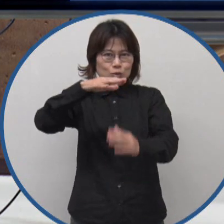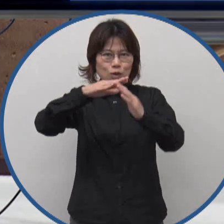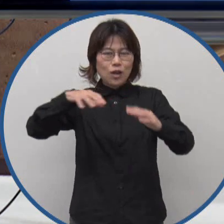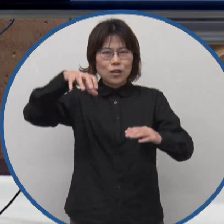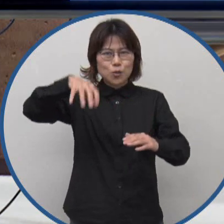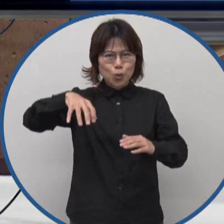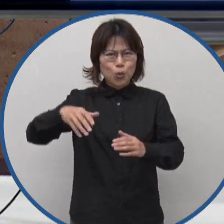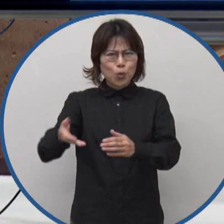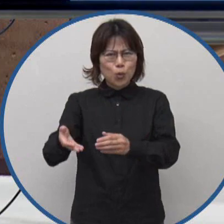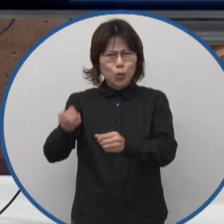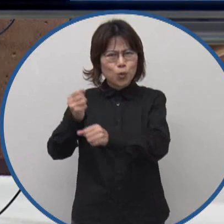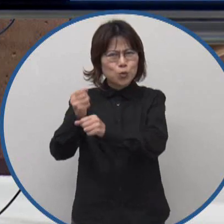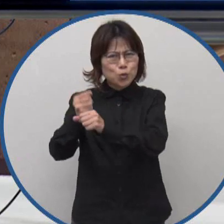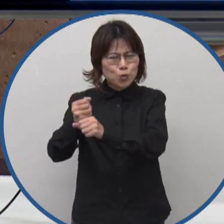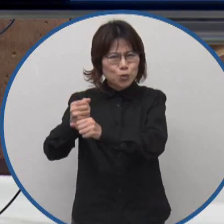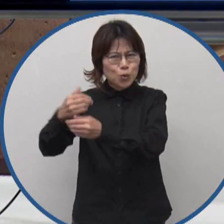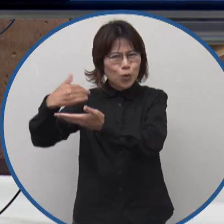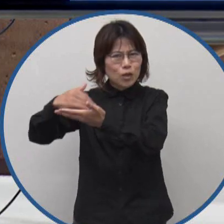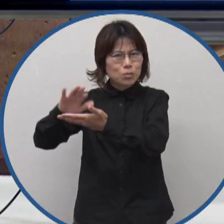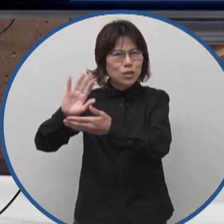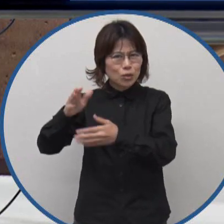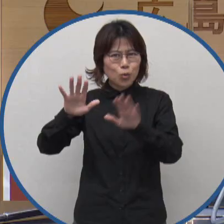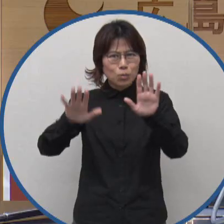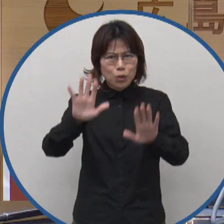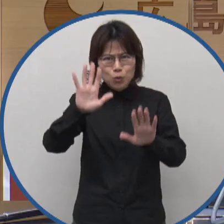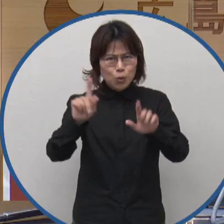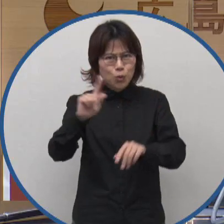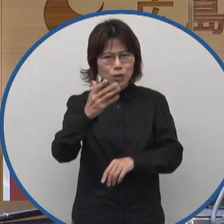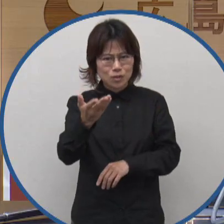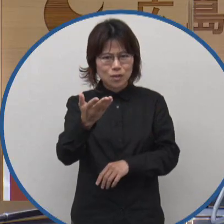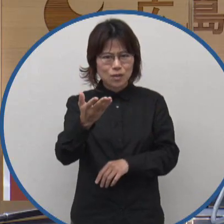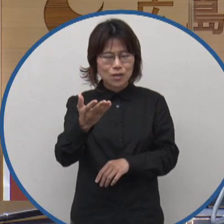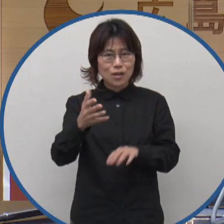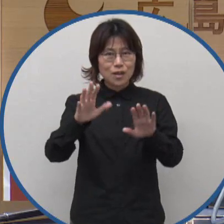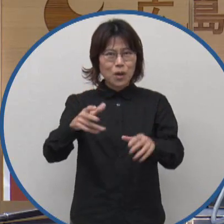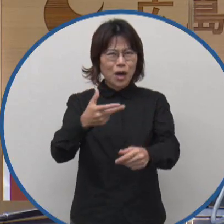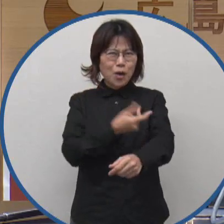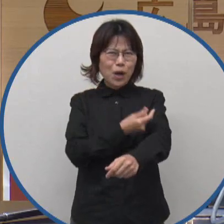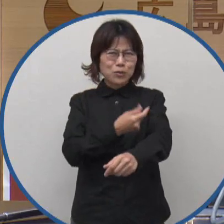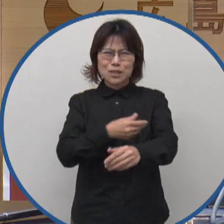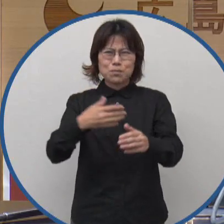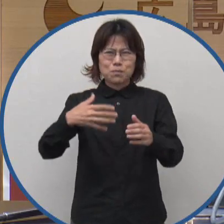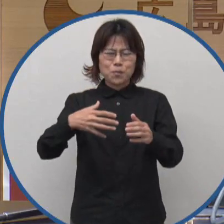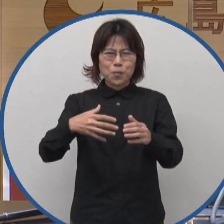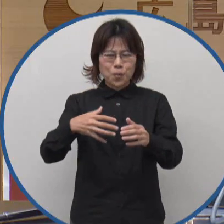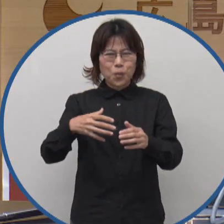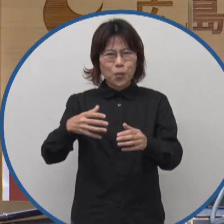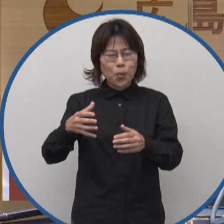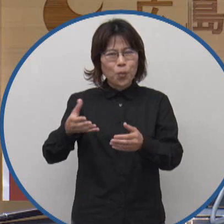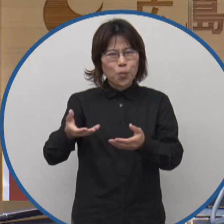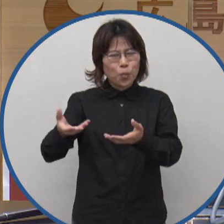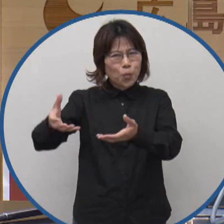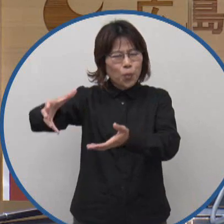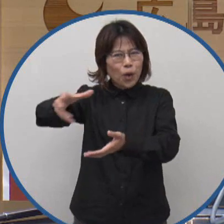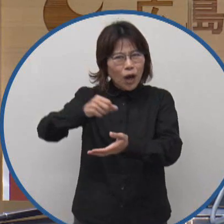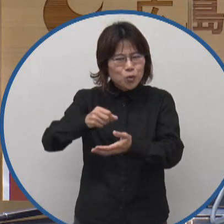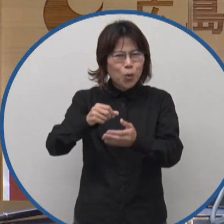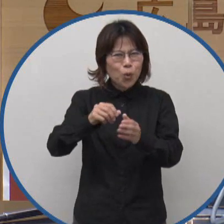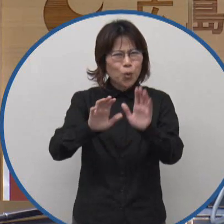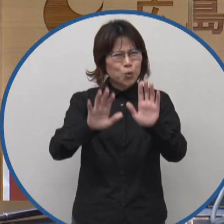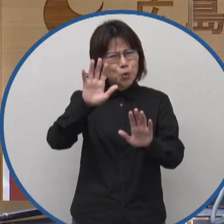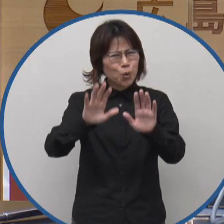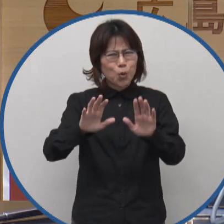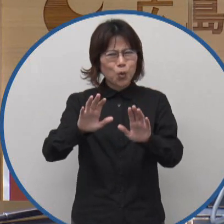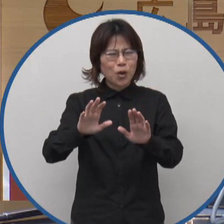それについては今目処はどんな感じなんですか。 今ワクチン確保の目処が全くないので、 現状